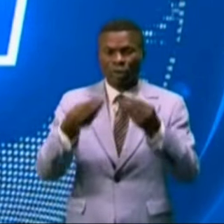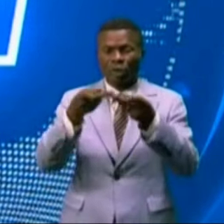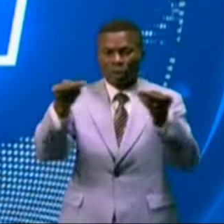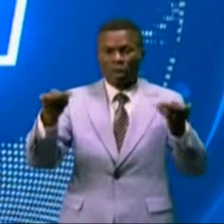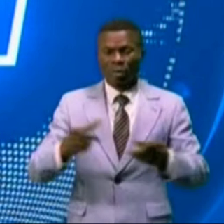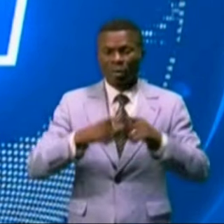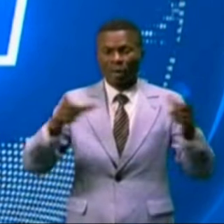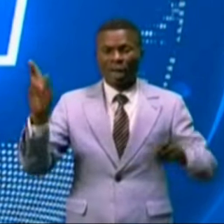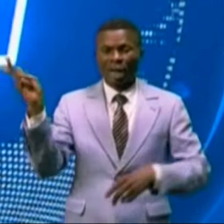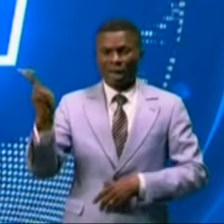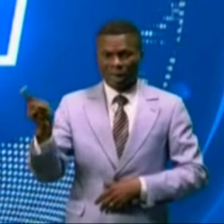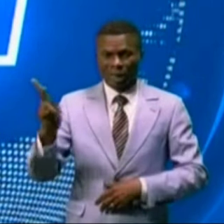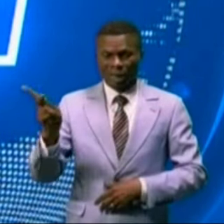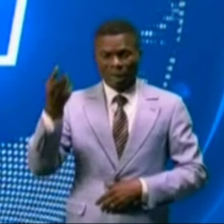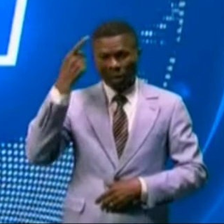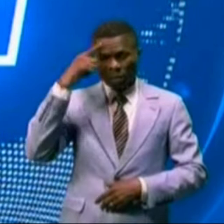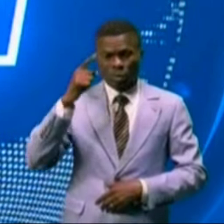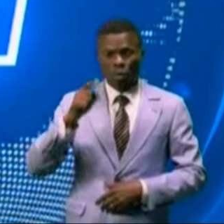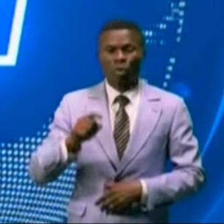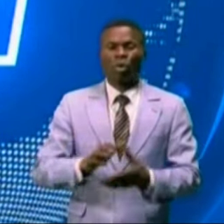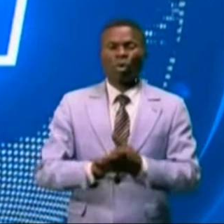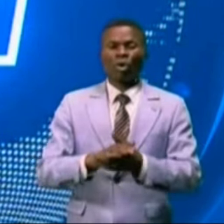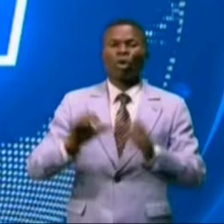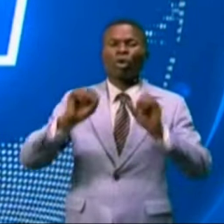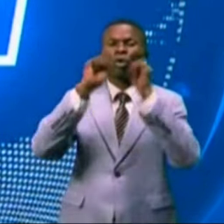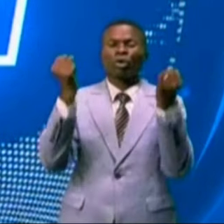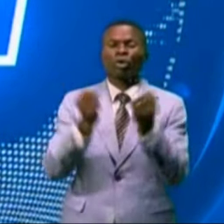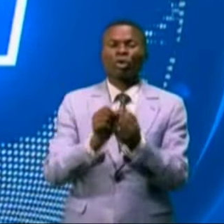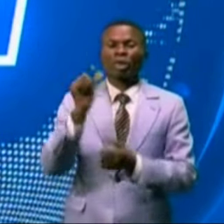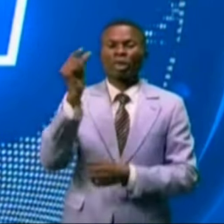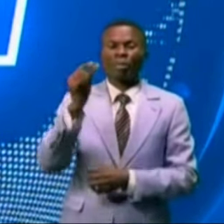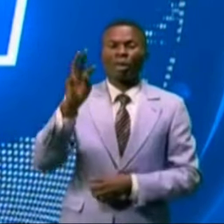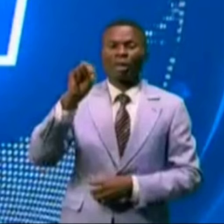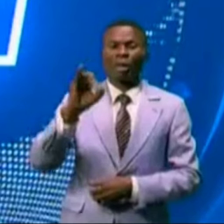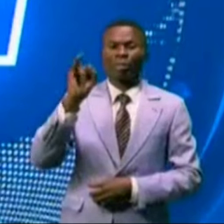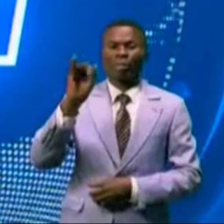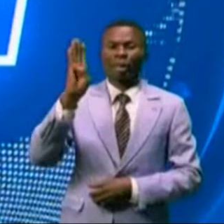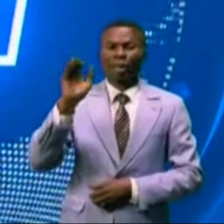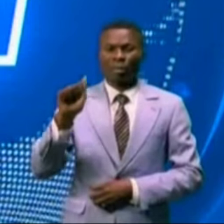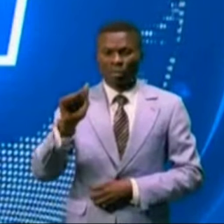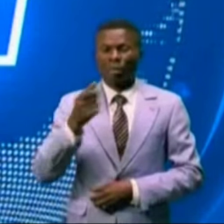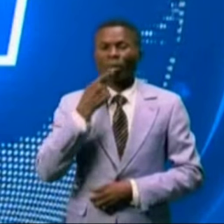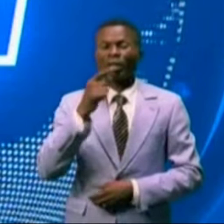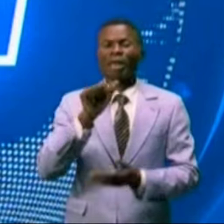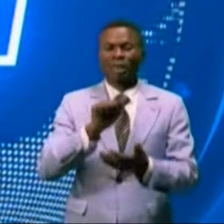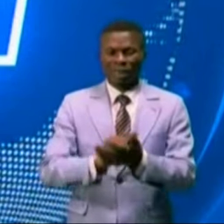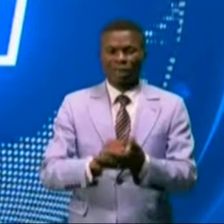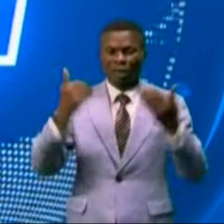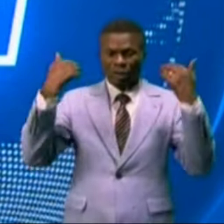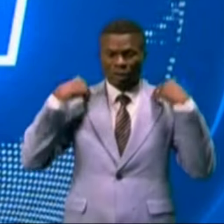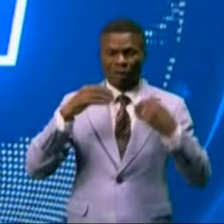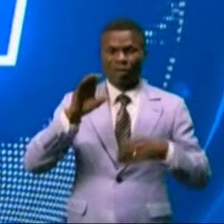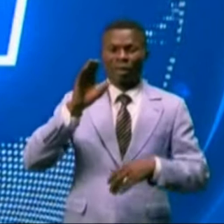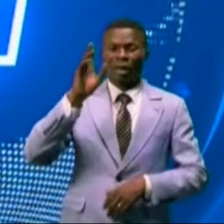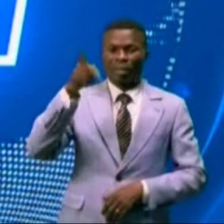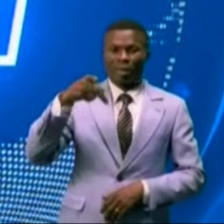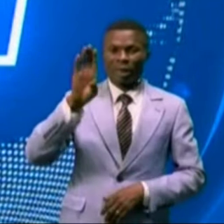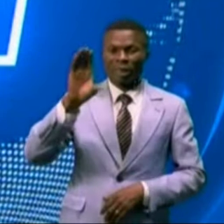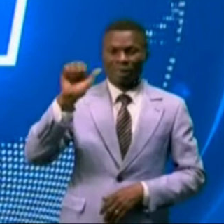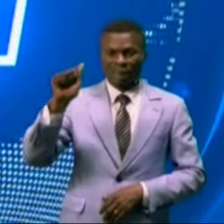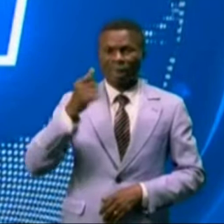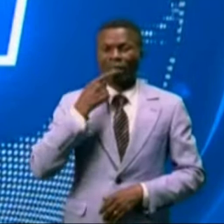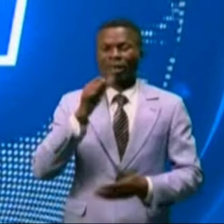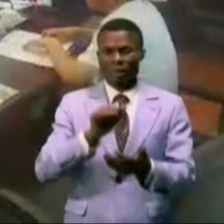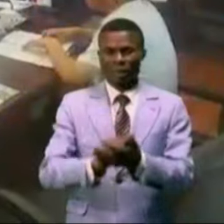au Grand Kasaï autour de l'AMIBA, annonce faite par le PCA de l'AMIBA, Jean-Charles Okoto, reportage.